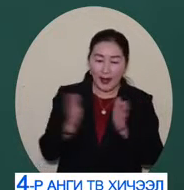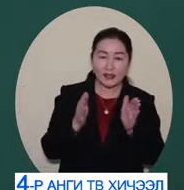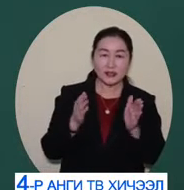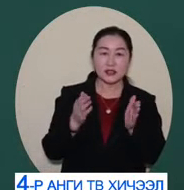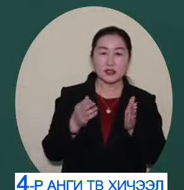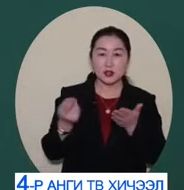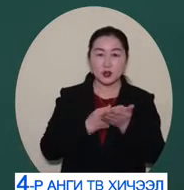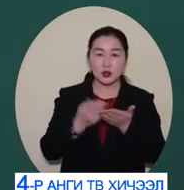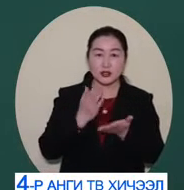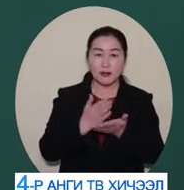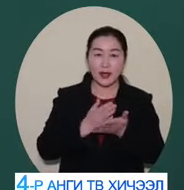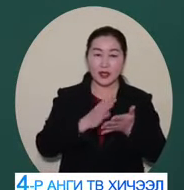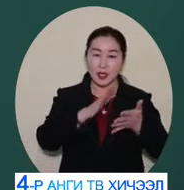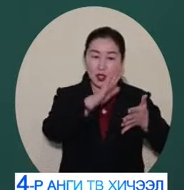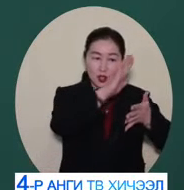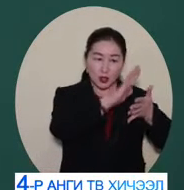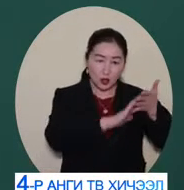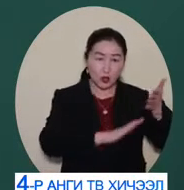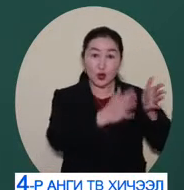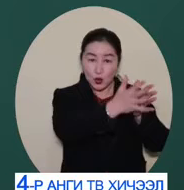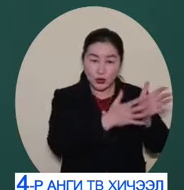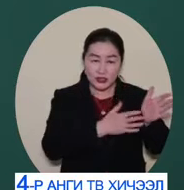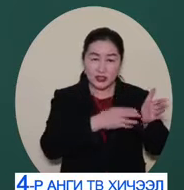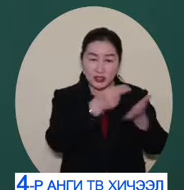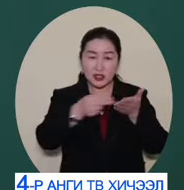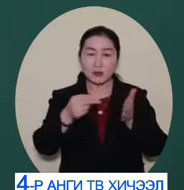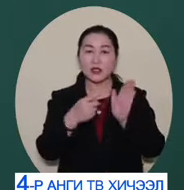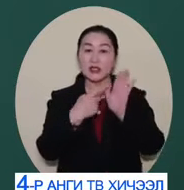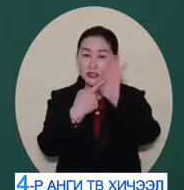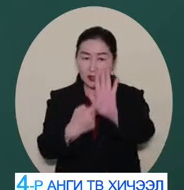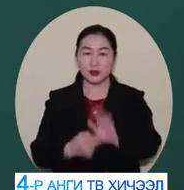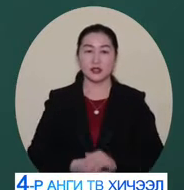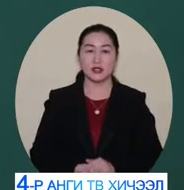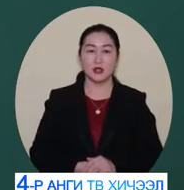болохоор энэ 300 м зайг